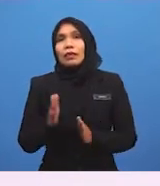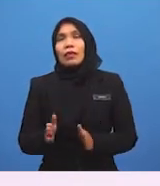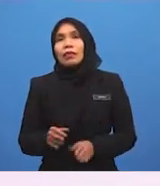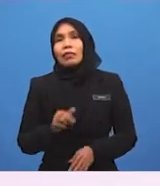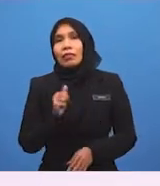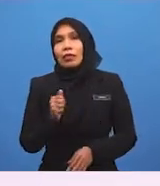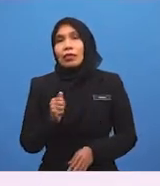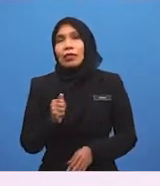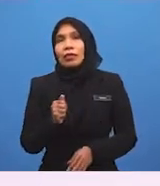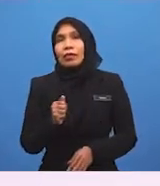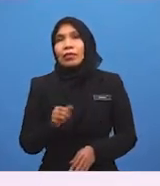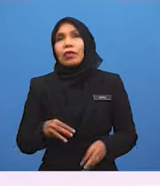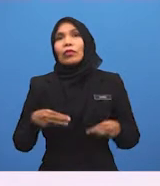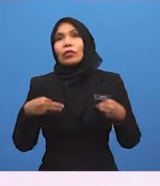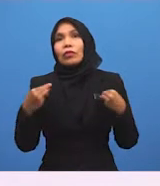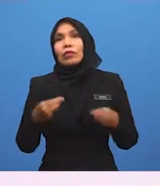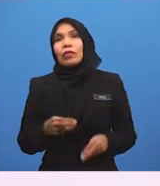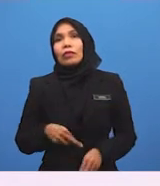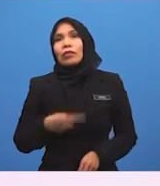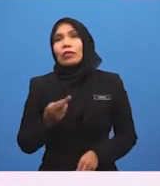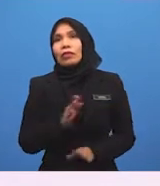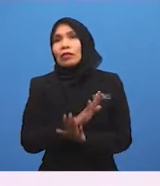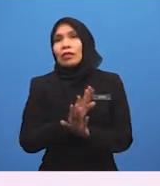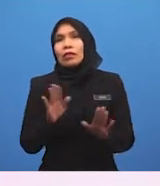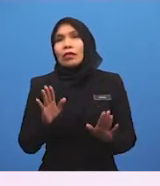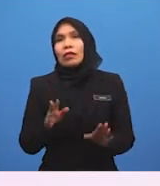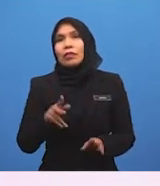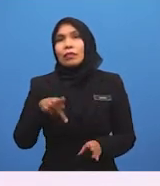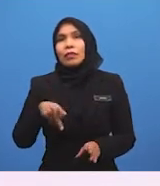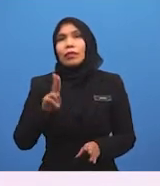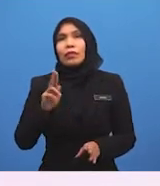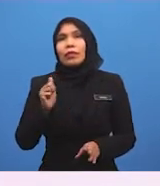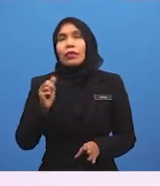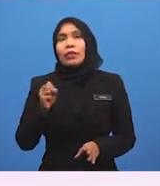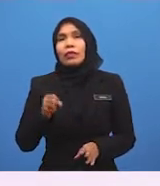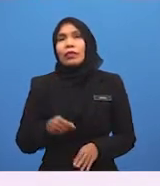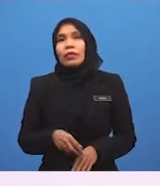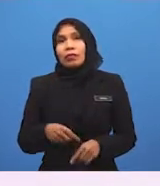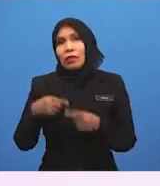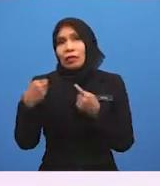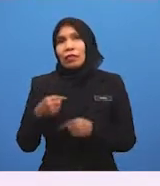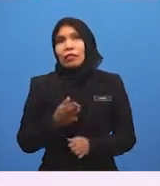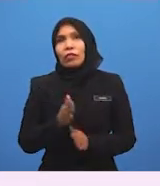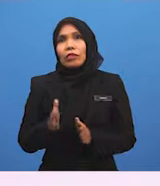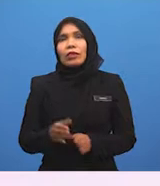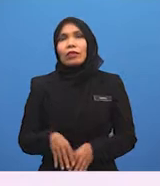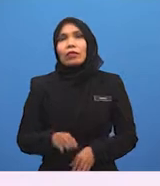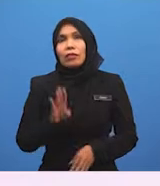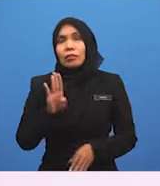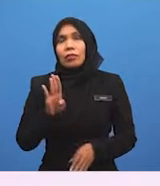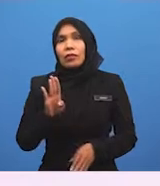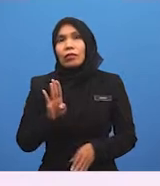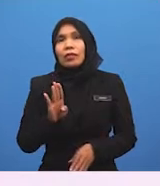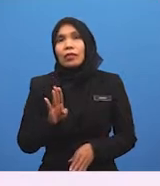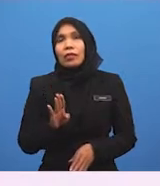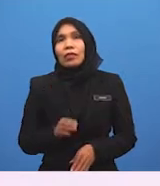rasa tidak puas hati jiran. B. Hubungan semakin erat sesama jiran.